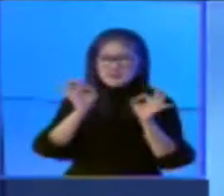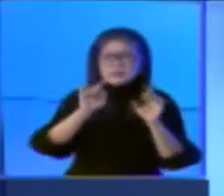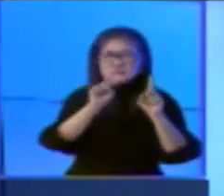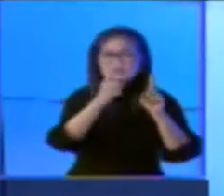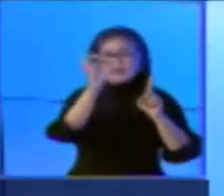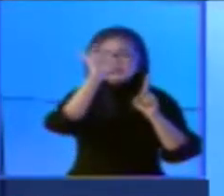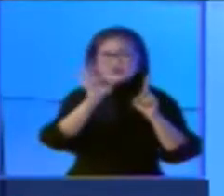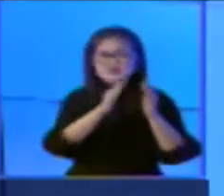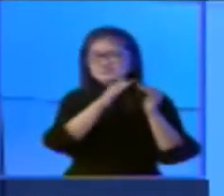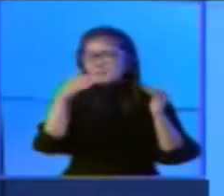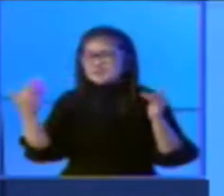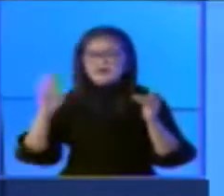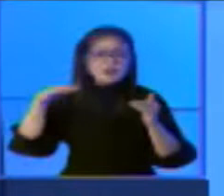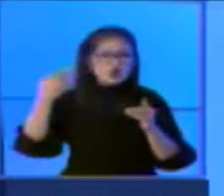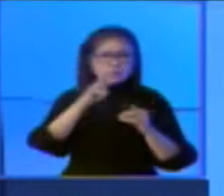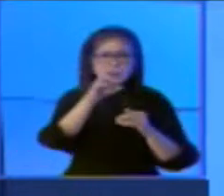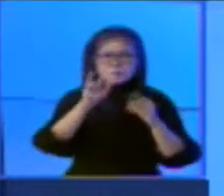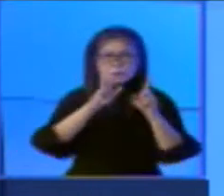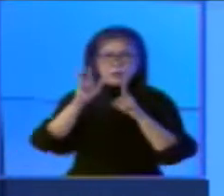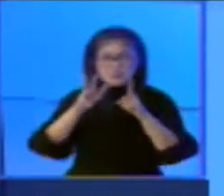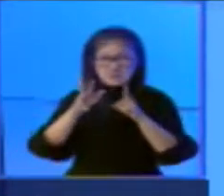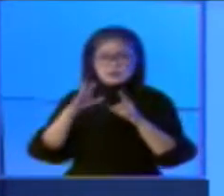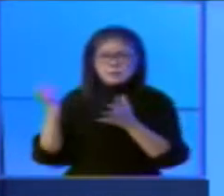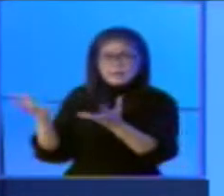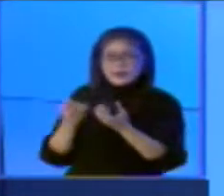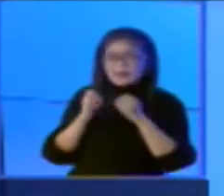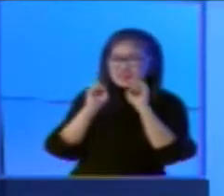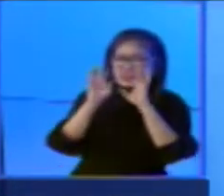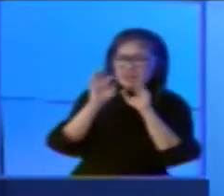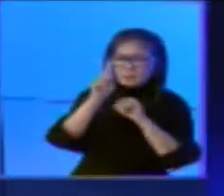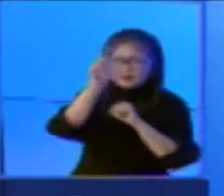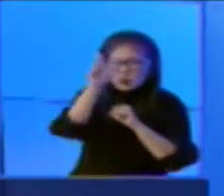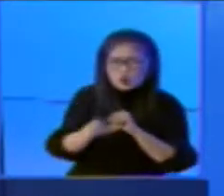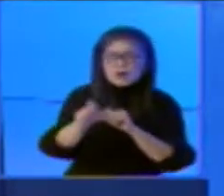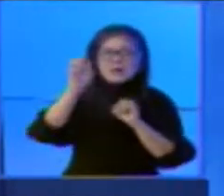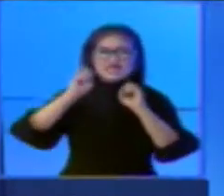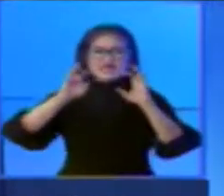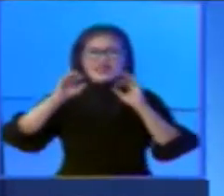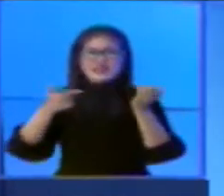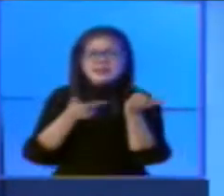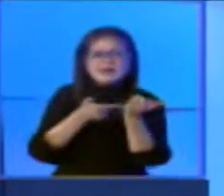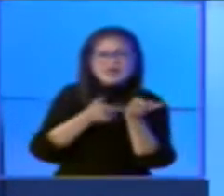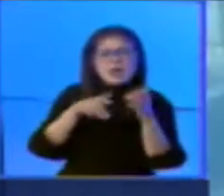2019. Peningkatan ini ditopang dari pendapatan iklan perseroan, baik iklan digital maupun non-digital.